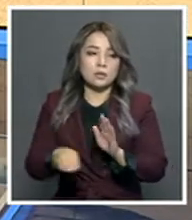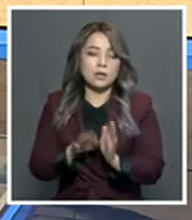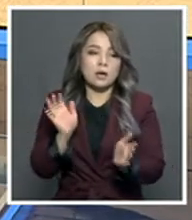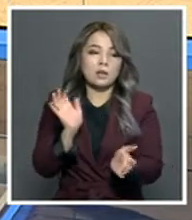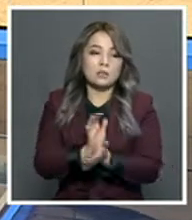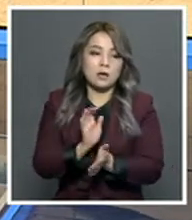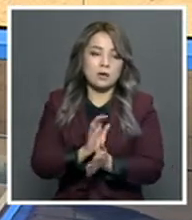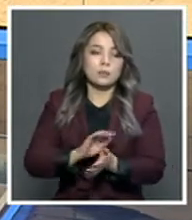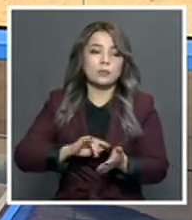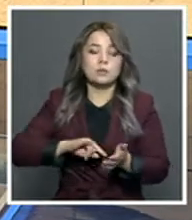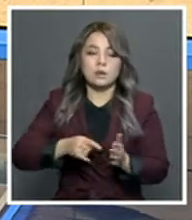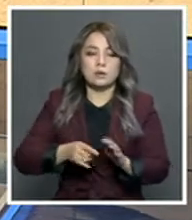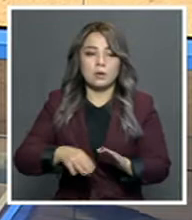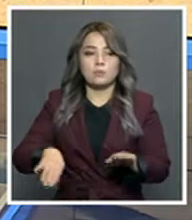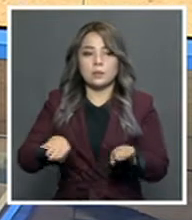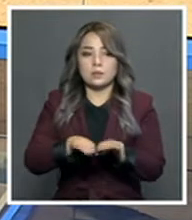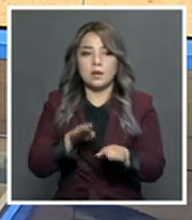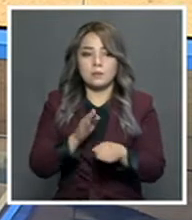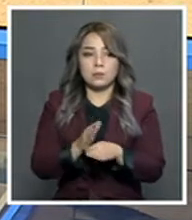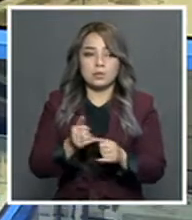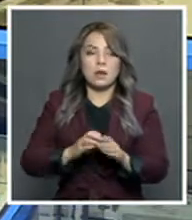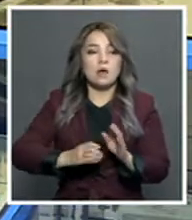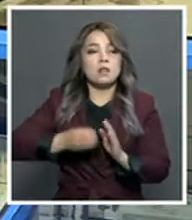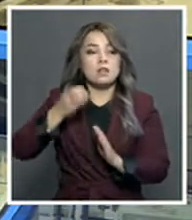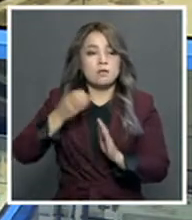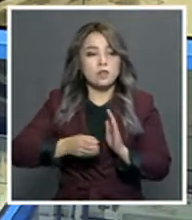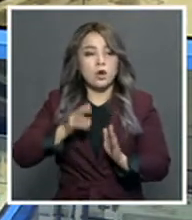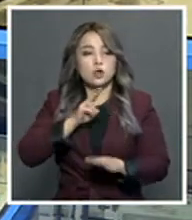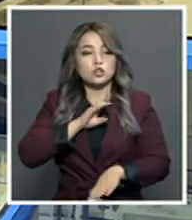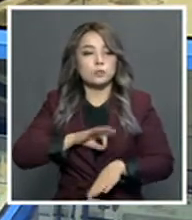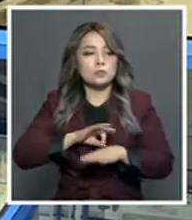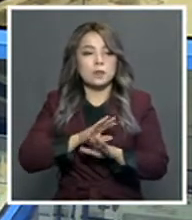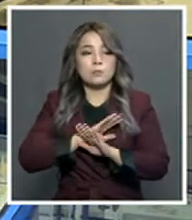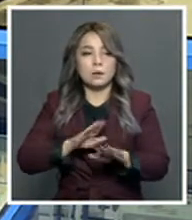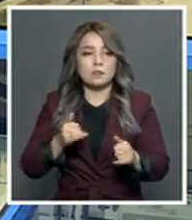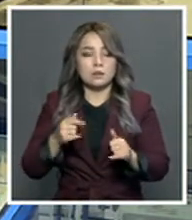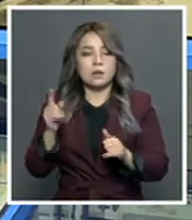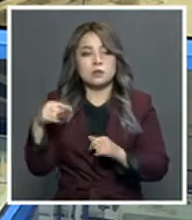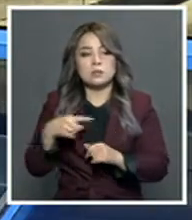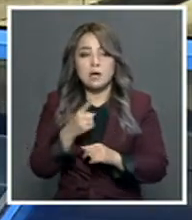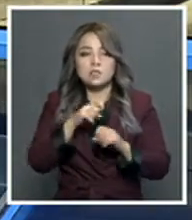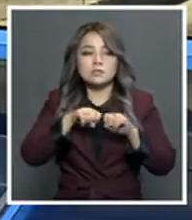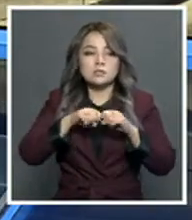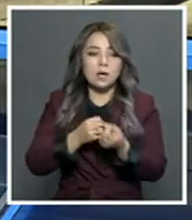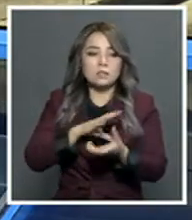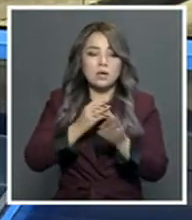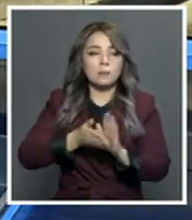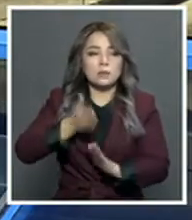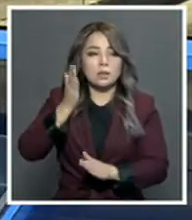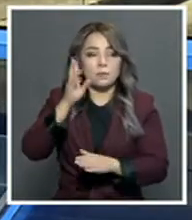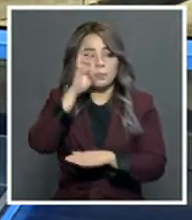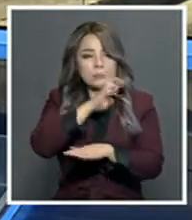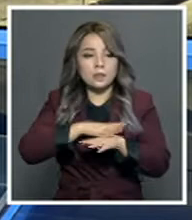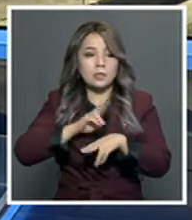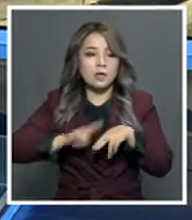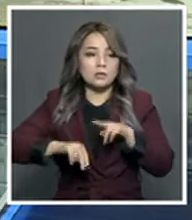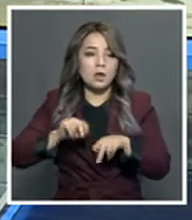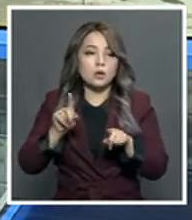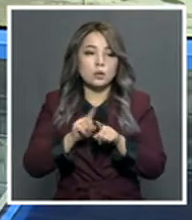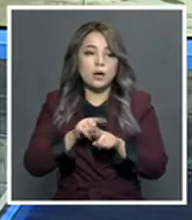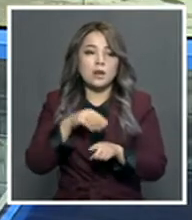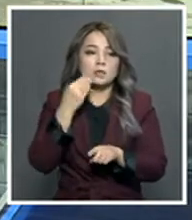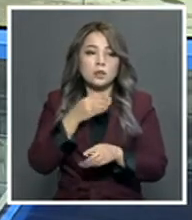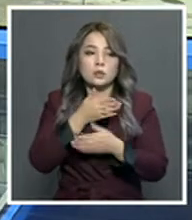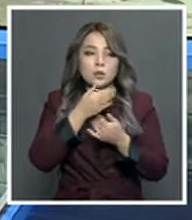бір үйде лифт жұмыс істемейді. Төбесінен тамшы ағып, жер төлесіне су толған. Жалпы биыл мемлекеттік бағдарламамен салынған үйлердің сапасыздығы